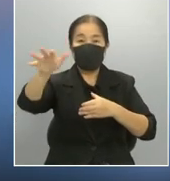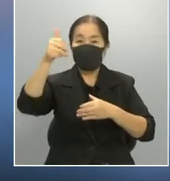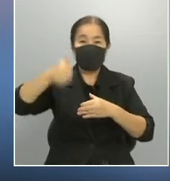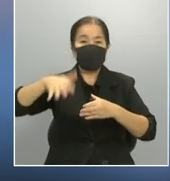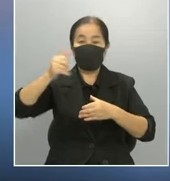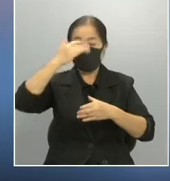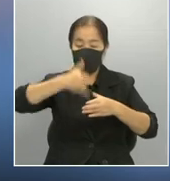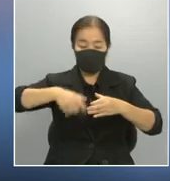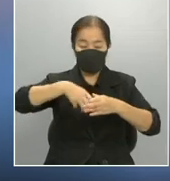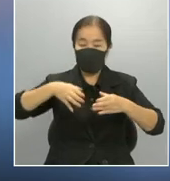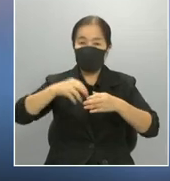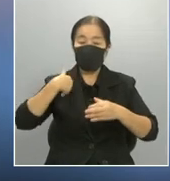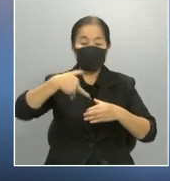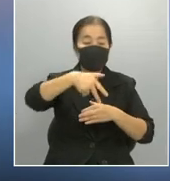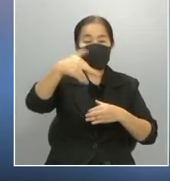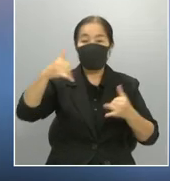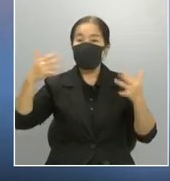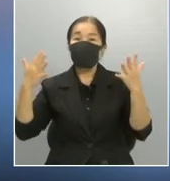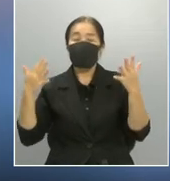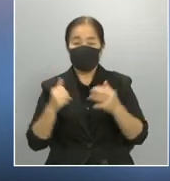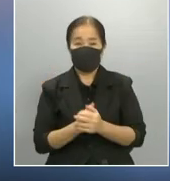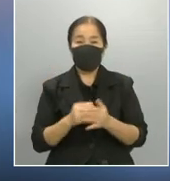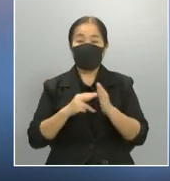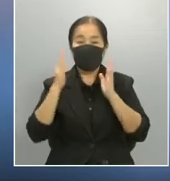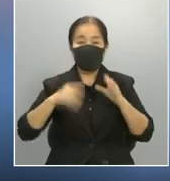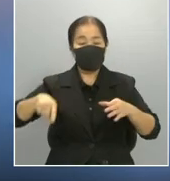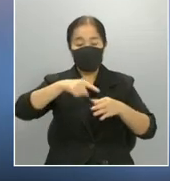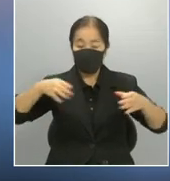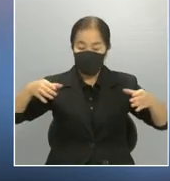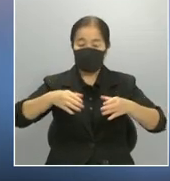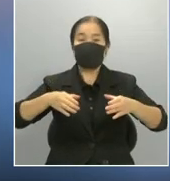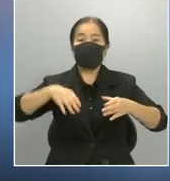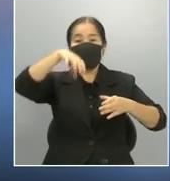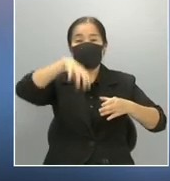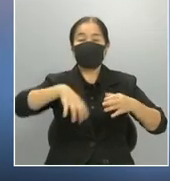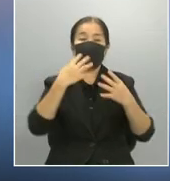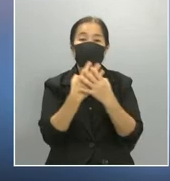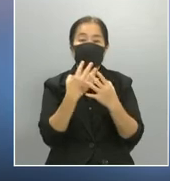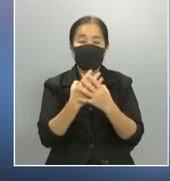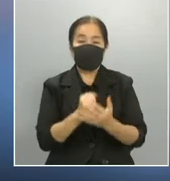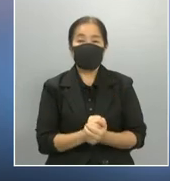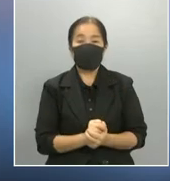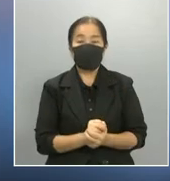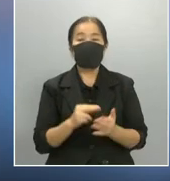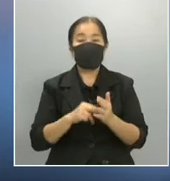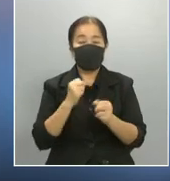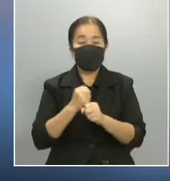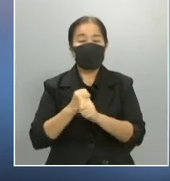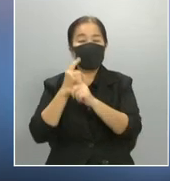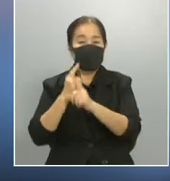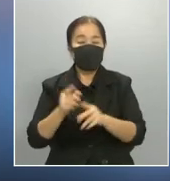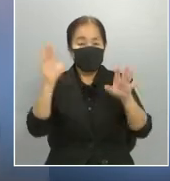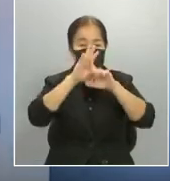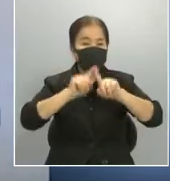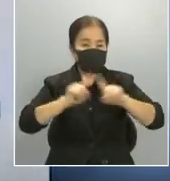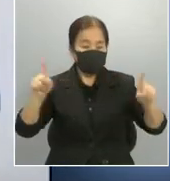ว่านักโทษออกไปเดินเล่นที่ไหนไม่ได้ทุกคนก็คือต้องอยู่ภายในเรือนจำซึ่งแน่นอนครับก็จะไปต่างกับแคมป์คนงานหลักสี่